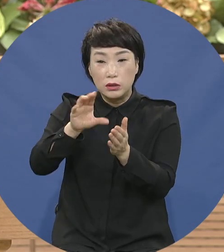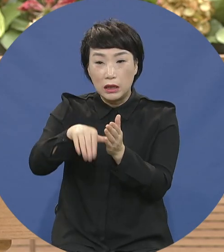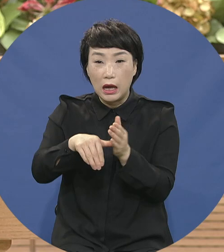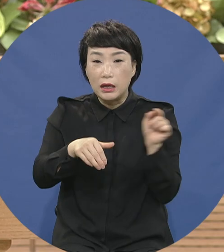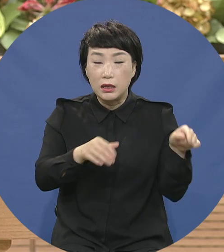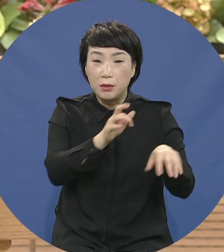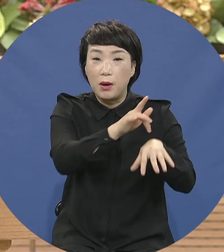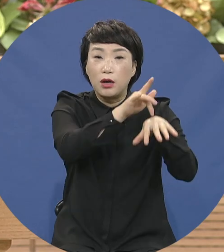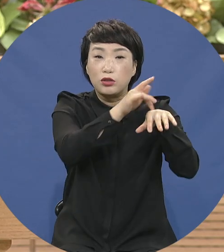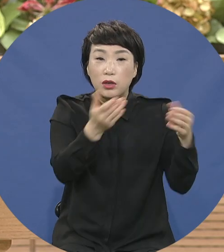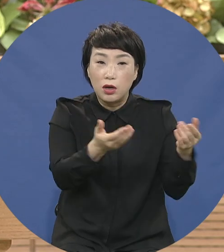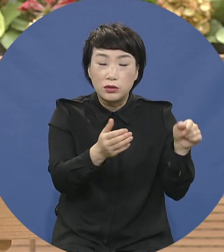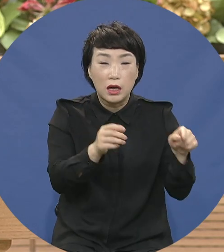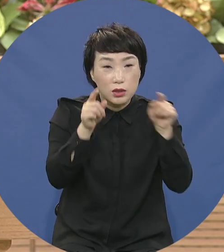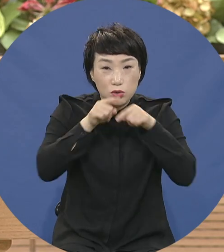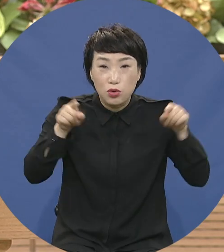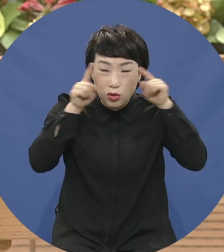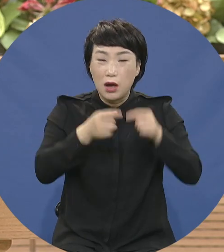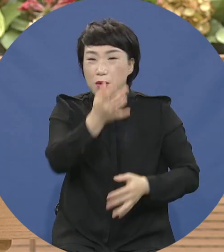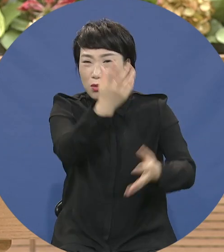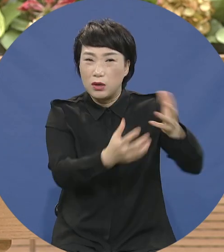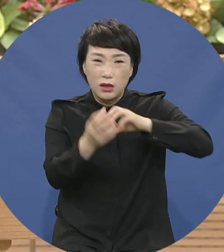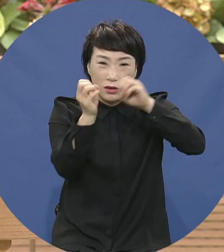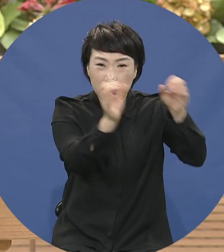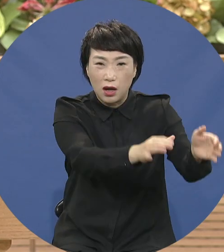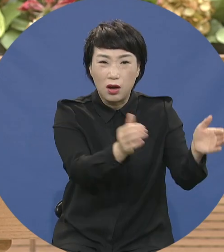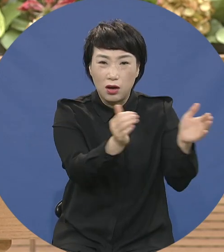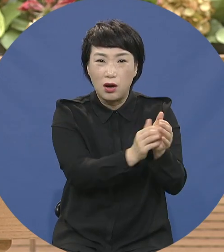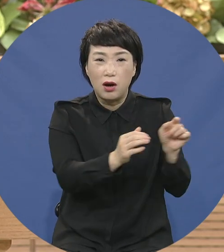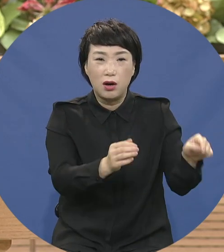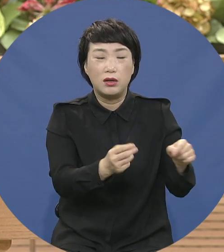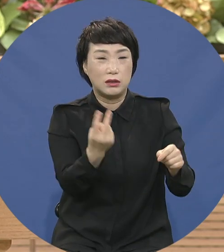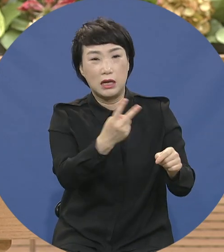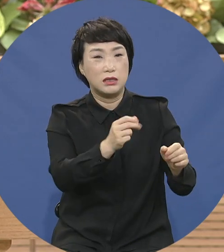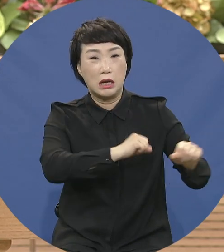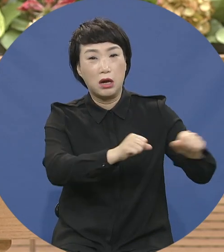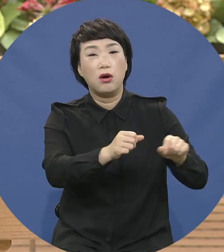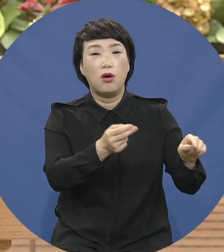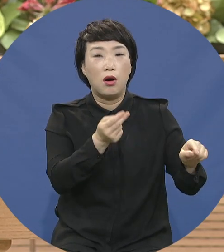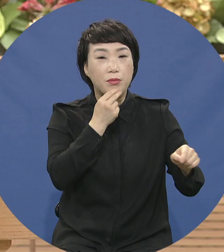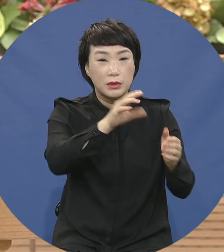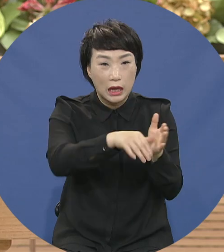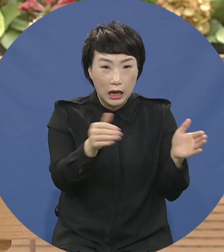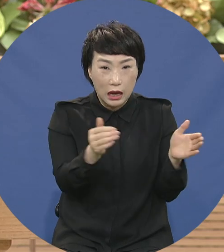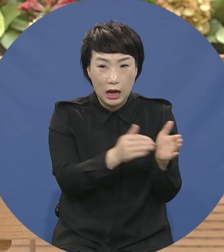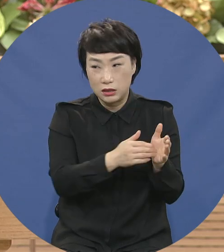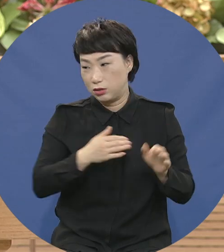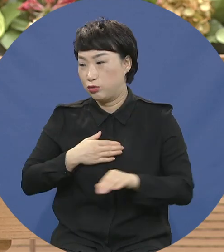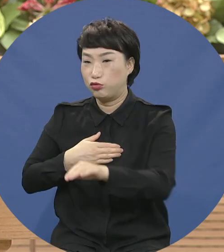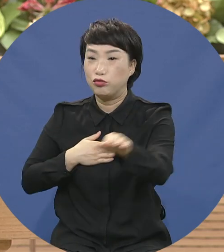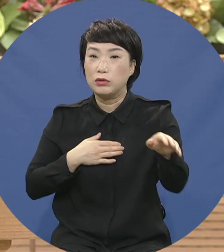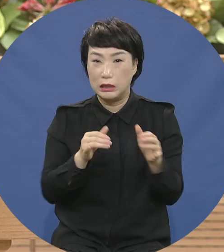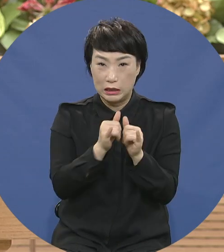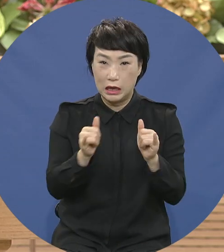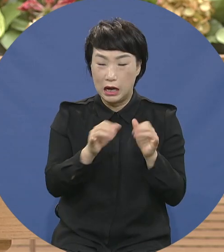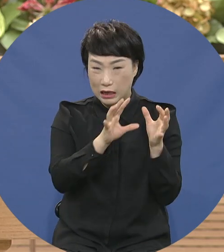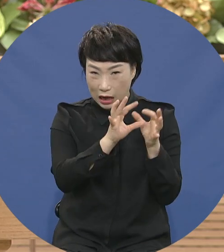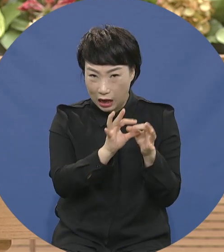마귀 사단 귀신이 지옥불에 던져 다시는 활동하지 못하는 그날까지 우리